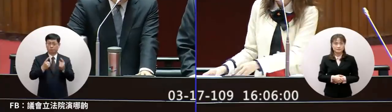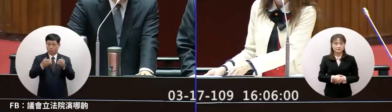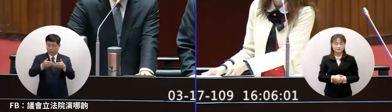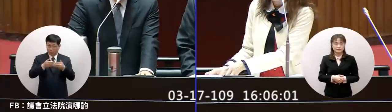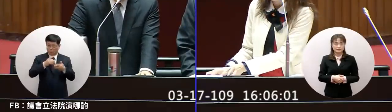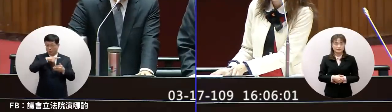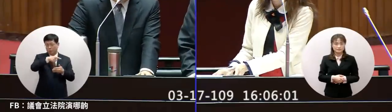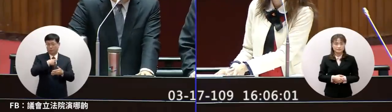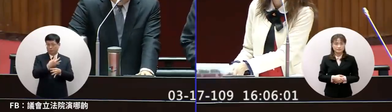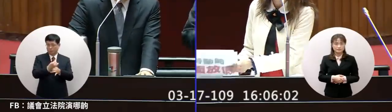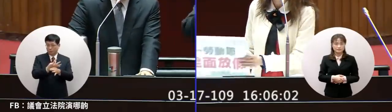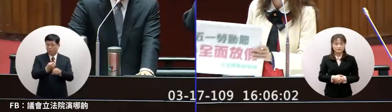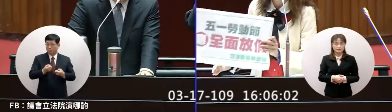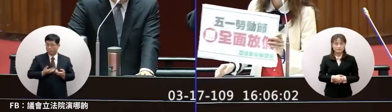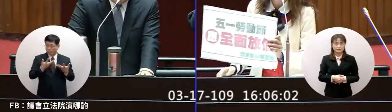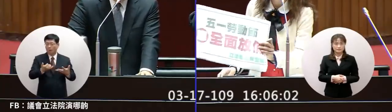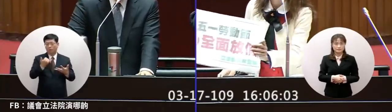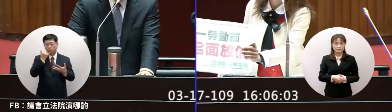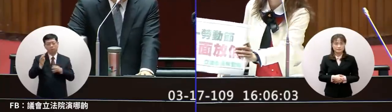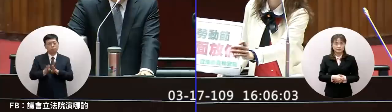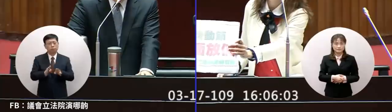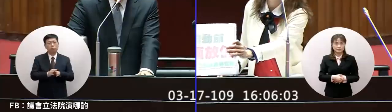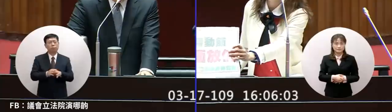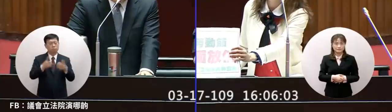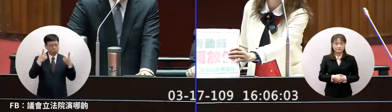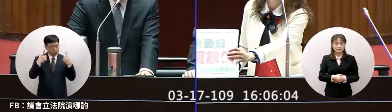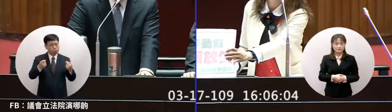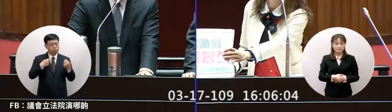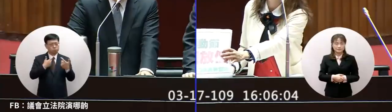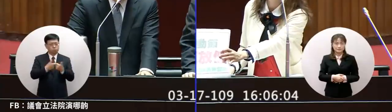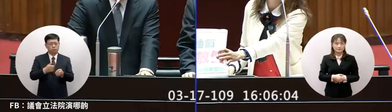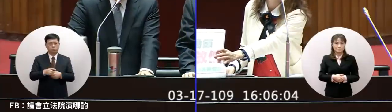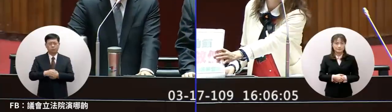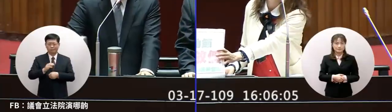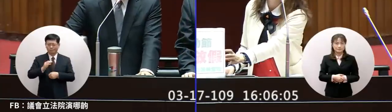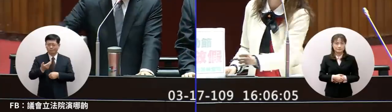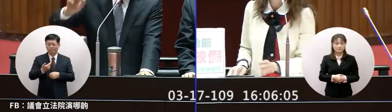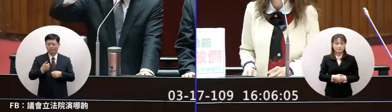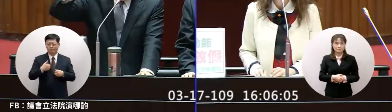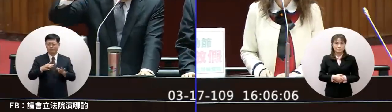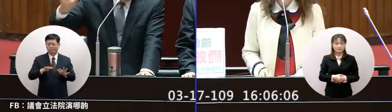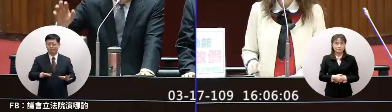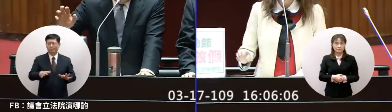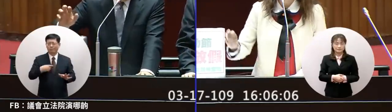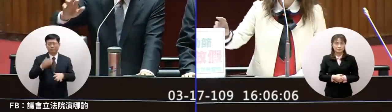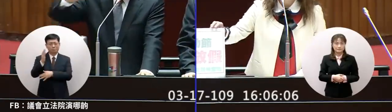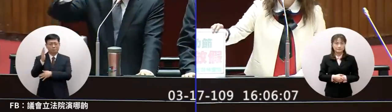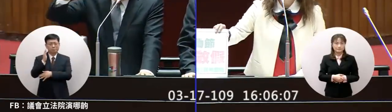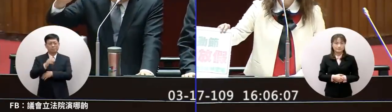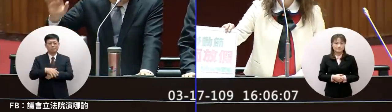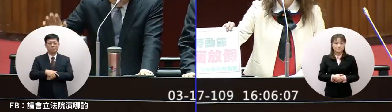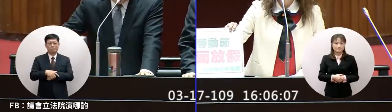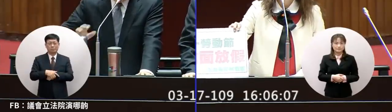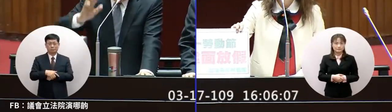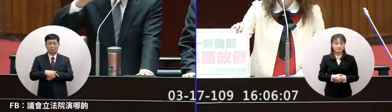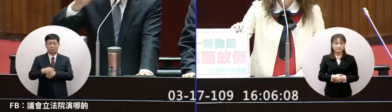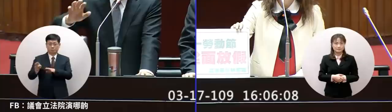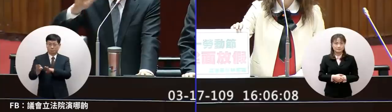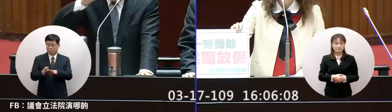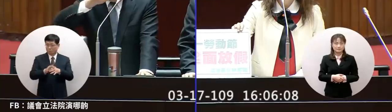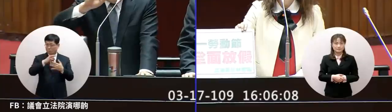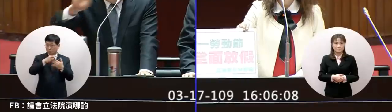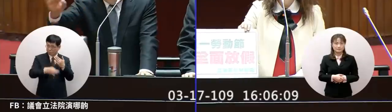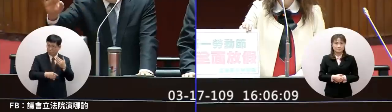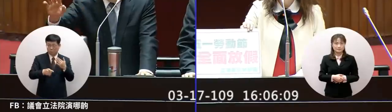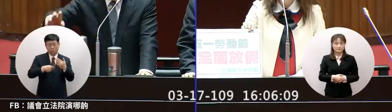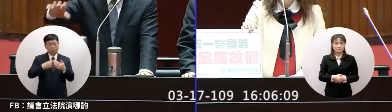劳工节日，互劳工会通放假，这嘛应该爱做诶。啊，不过伫一个国家，这个放假到